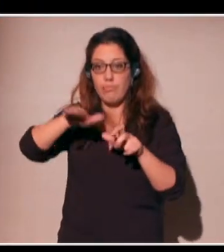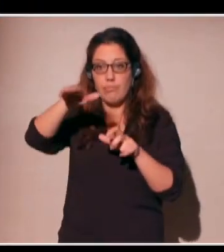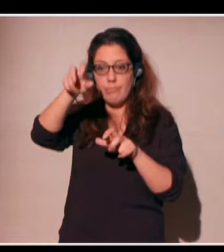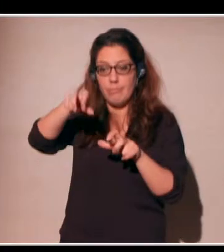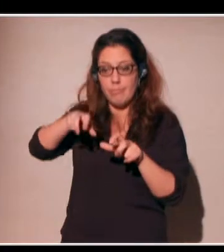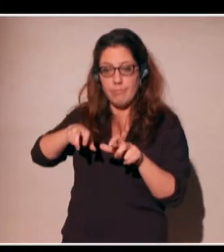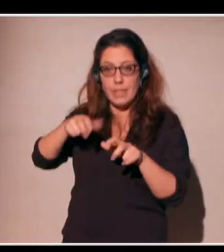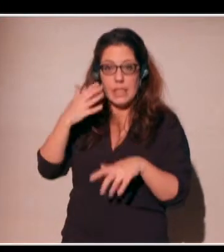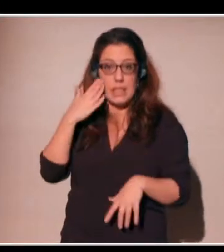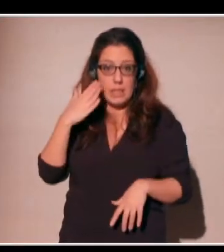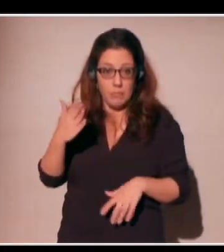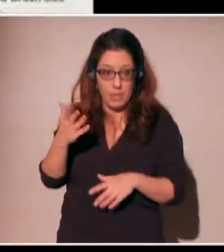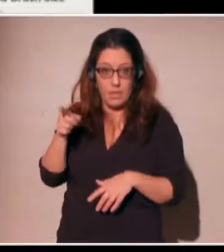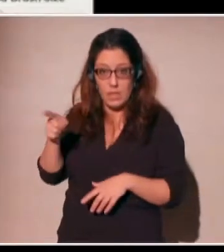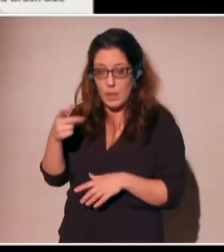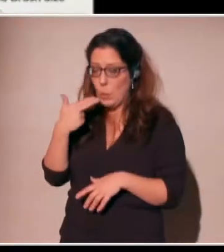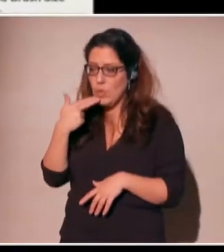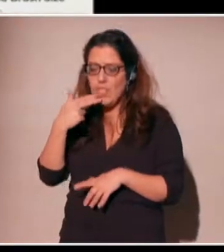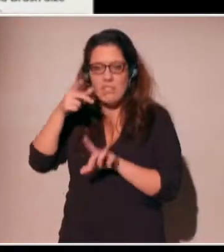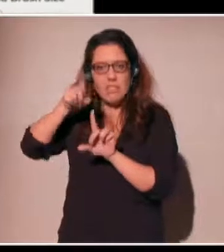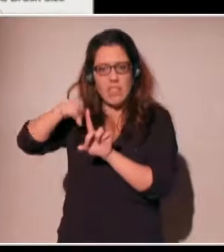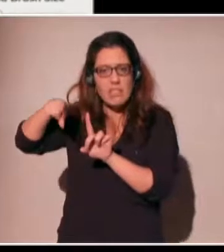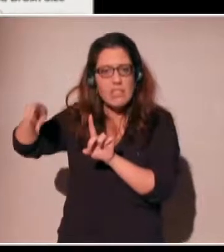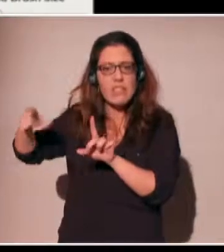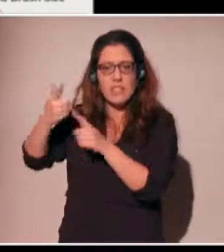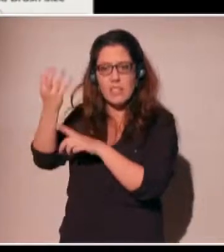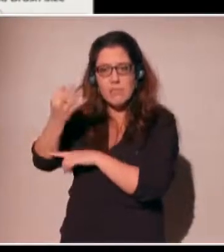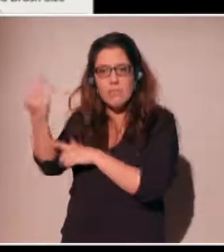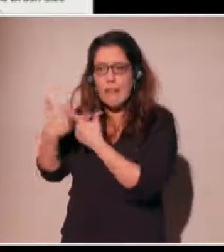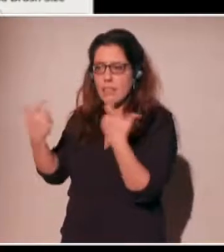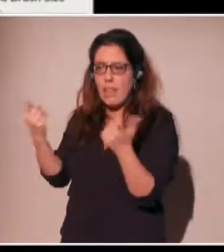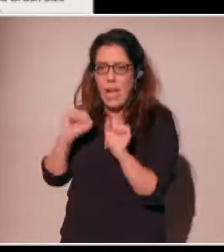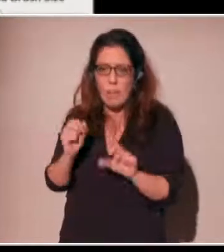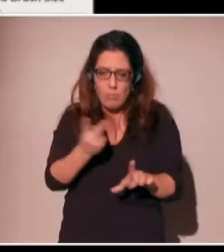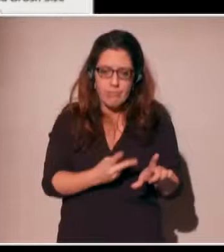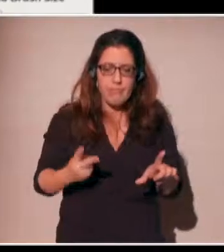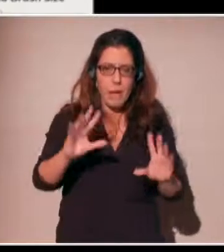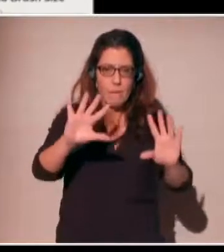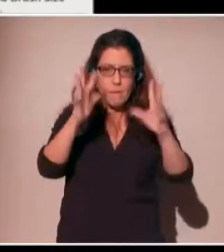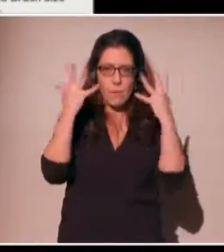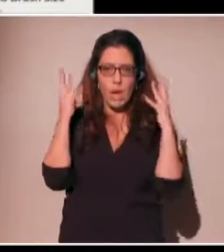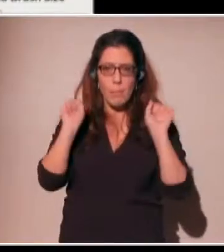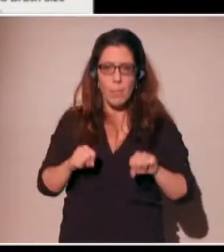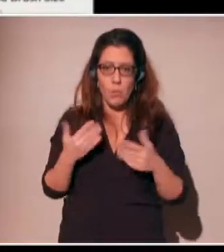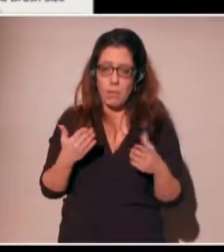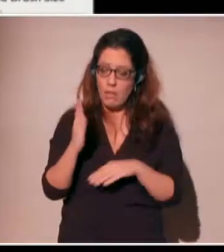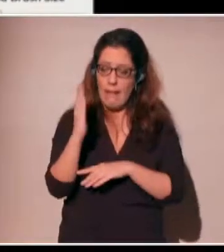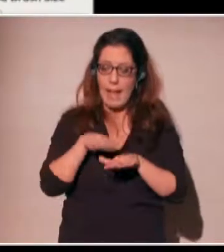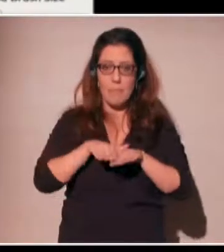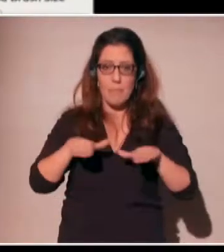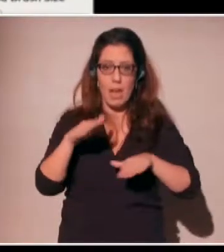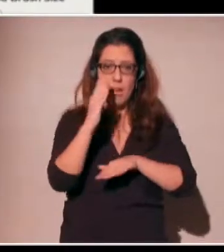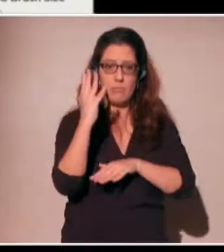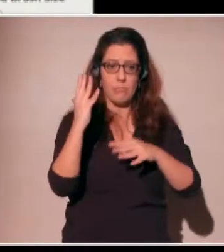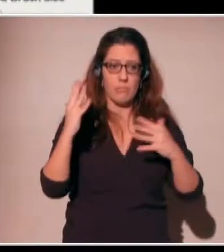utilisez ceci avec un modèle statistique, eh bien, vous pouvez créer une forêt, mais les arbres resteraient toujours sur un terrain plat et les